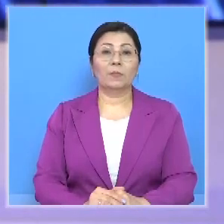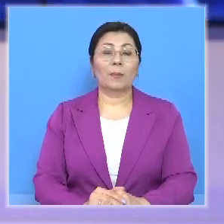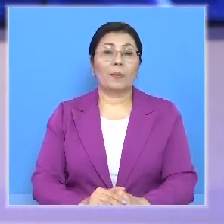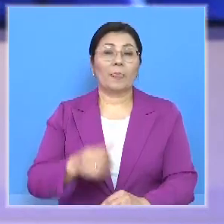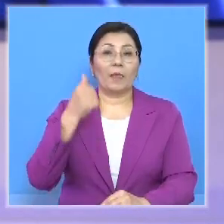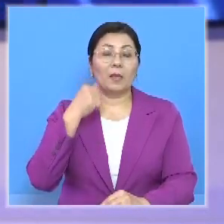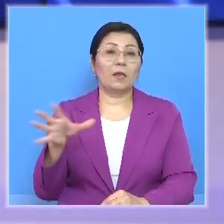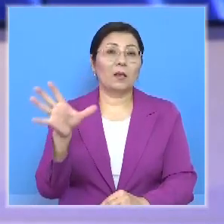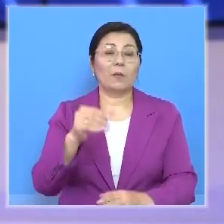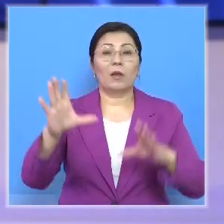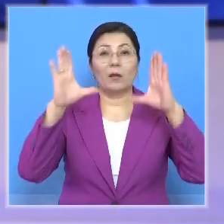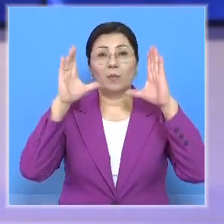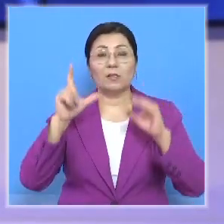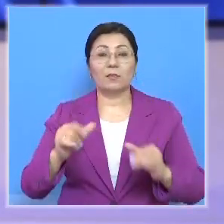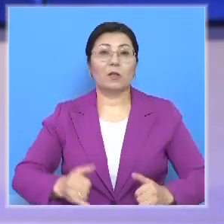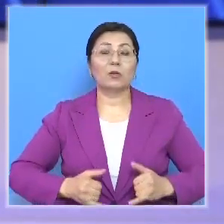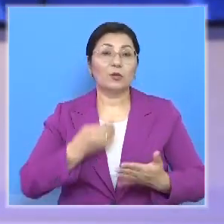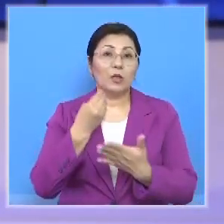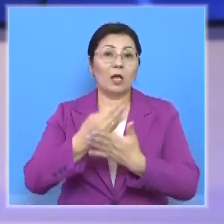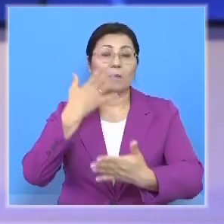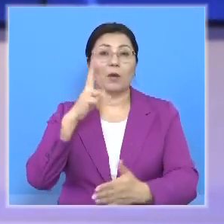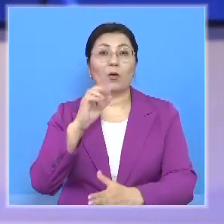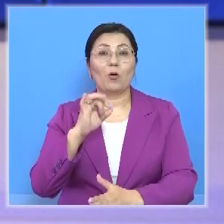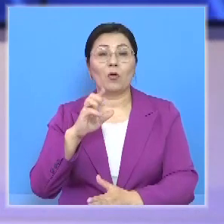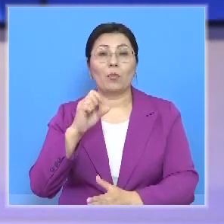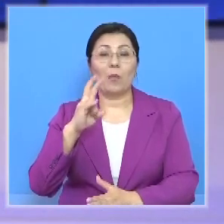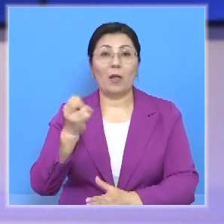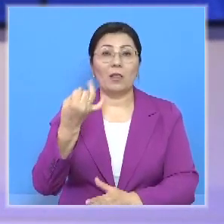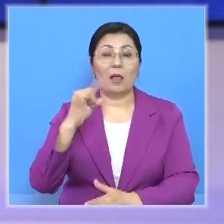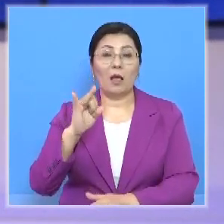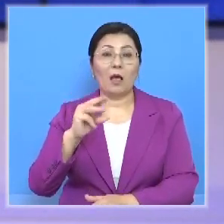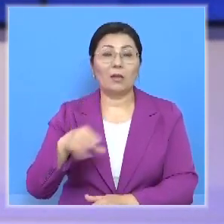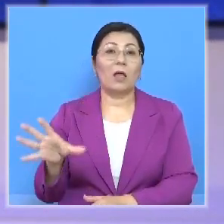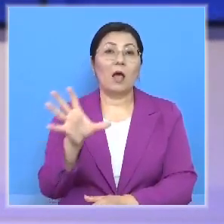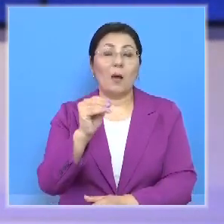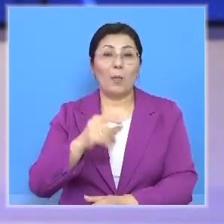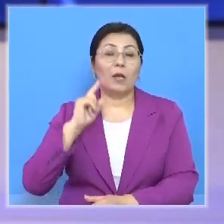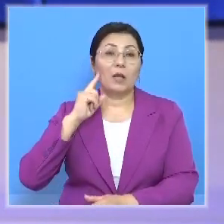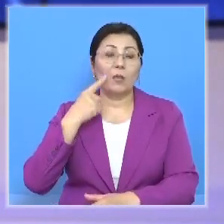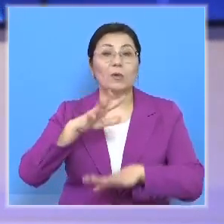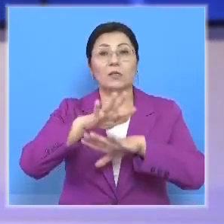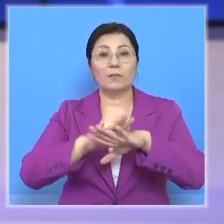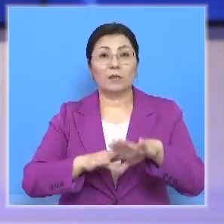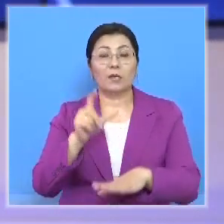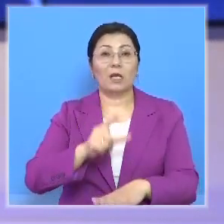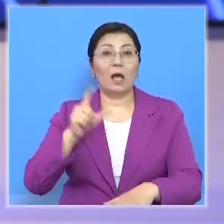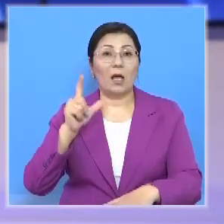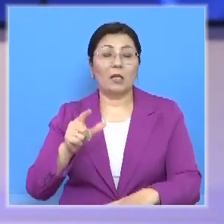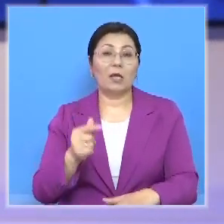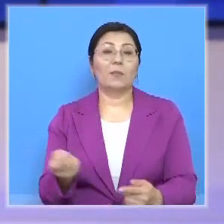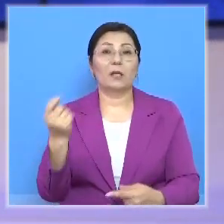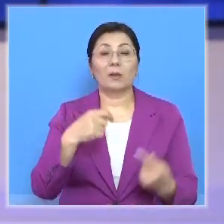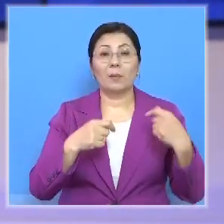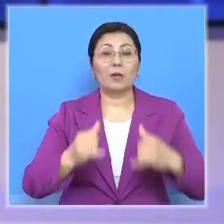Ертең күллі мұсылман жұрты үшін қасиетті саналатын құрбан айт мерекесі. Бұл күні барлық өкпе-реніш кешіріліп, жұртшылық бір-бірімен